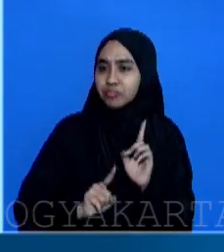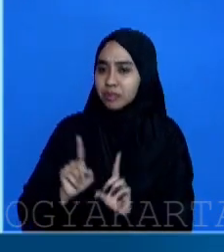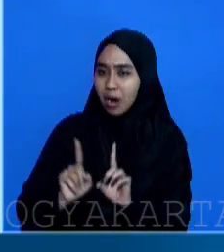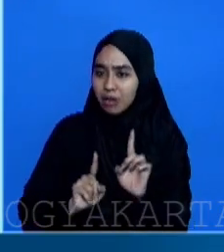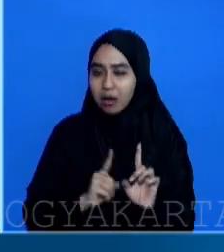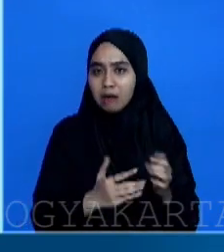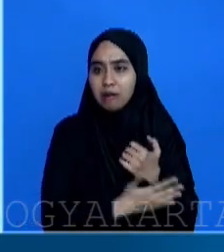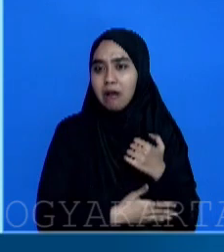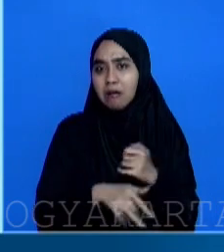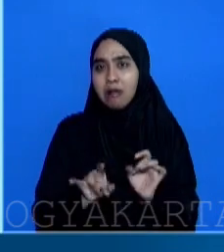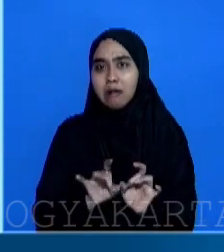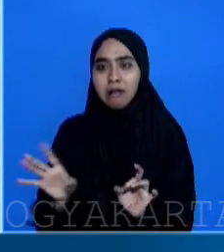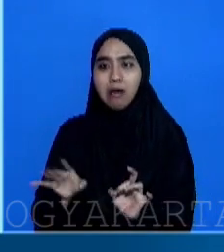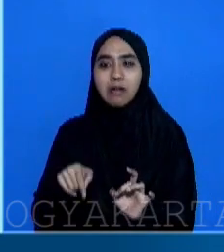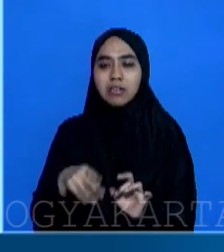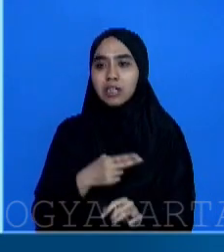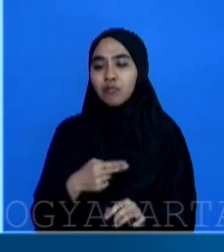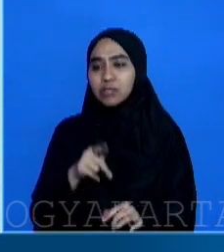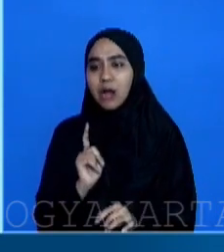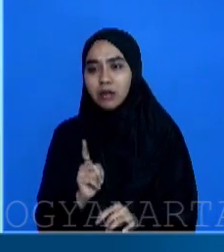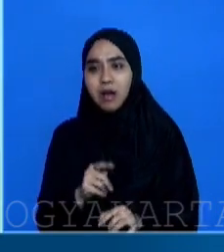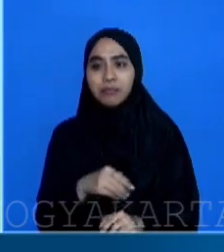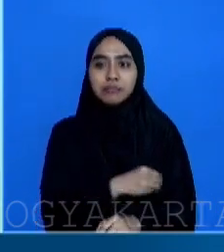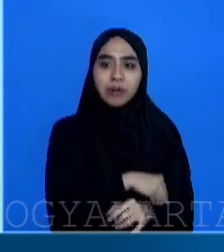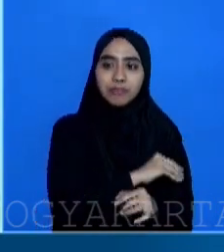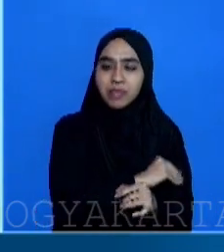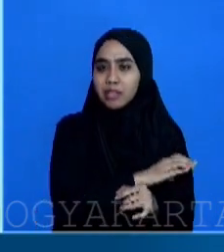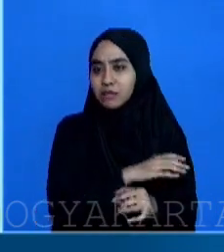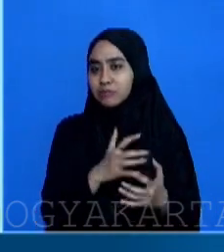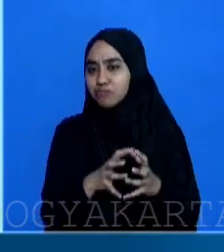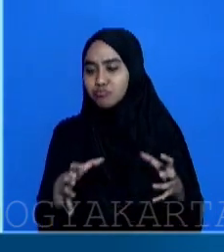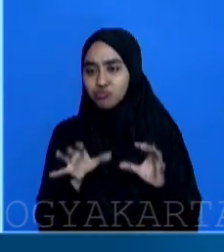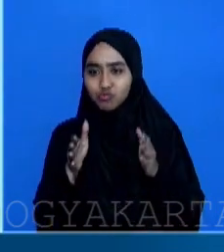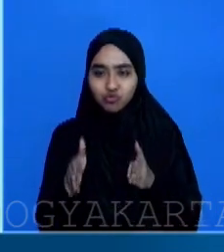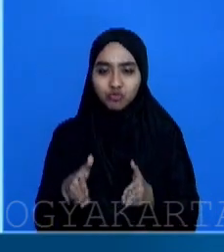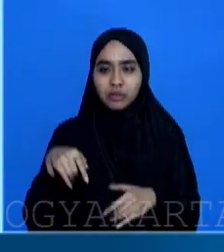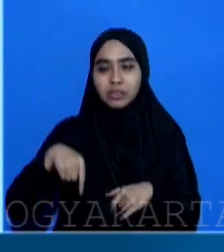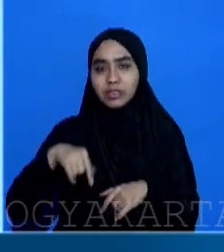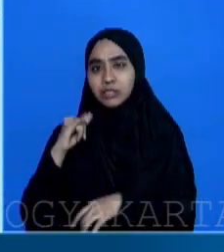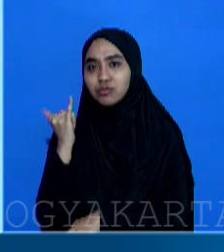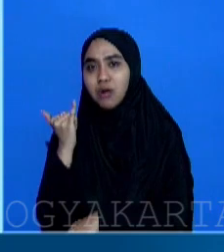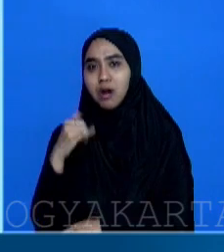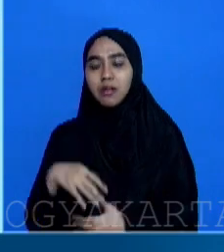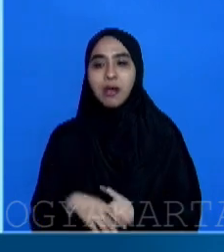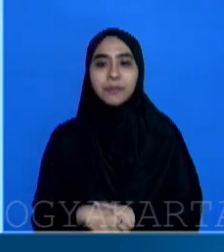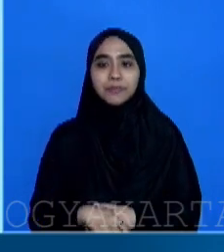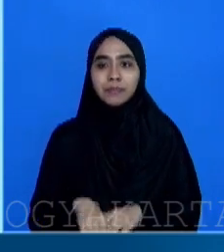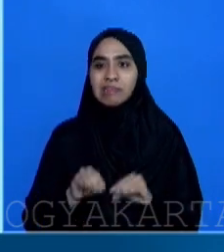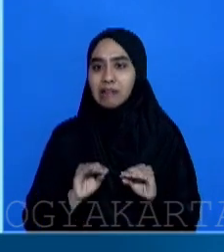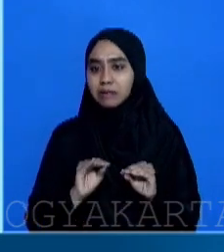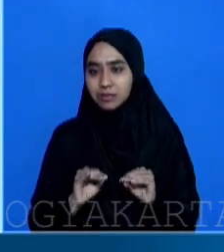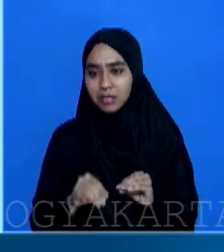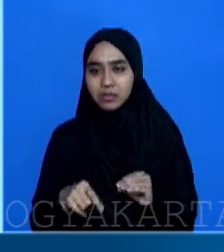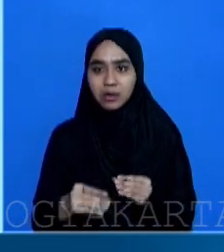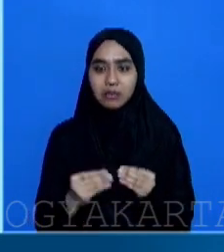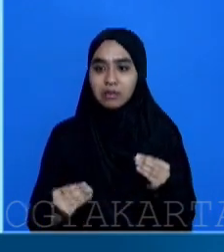Ya, negara Indonesia punya potensi yang besar, ya terutama di Yogyakarta ini merupakan kota pendidikan, ya